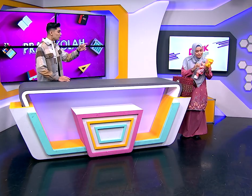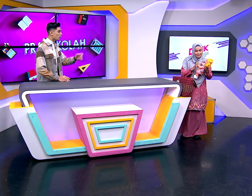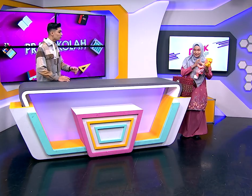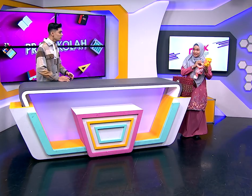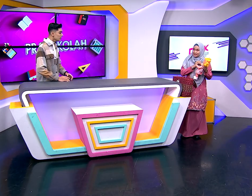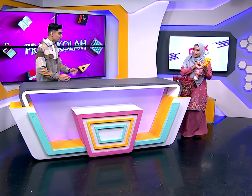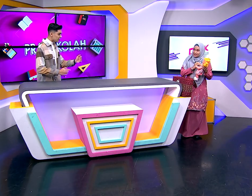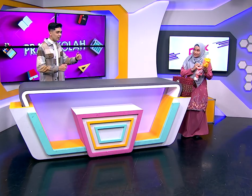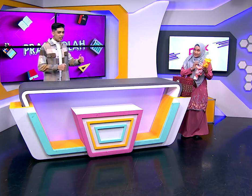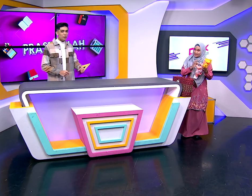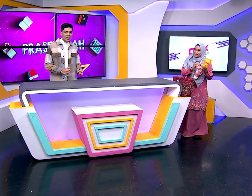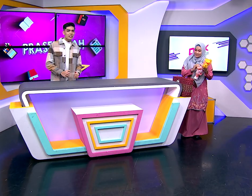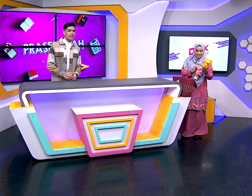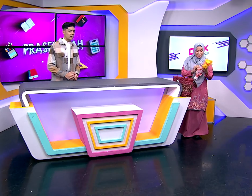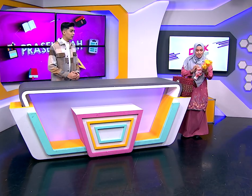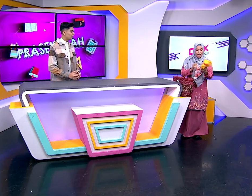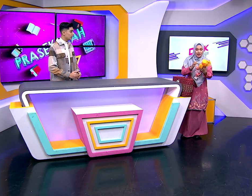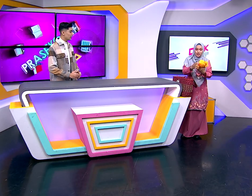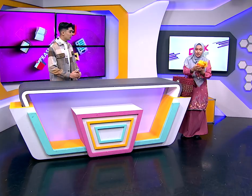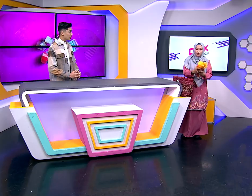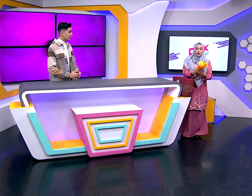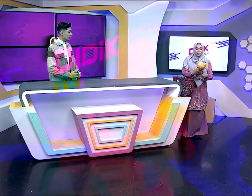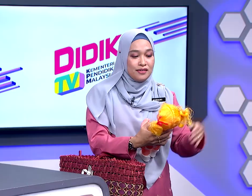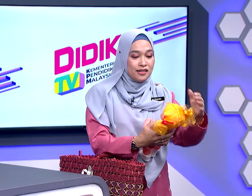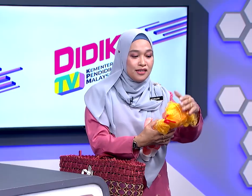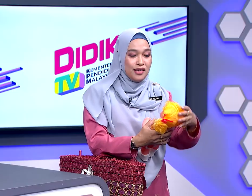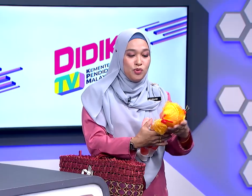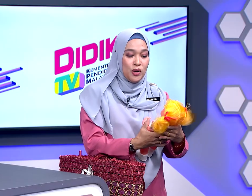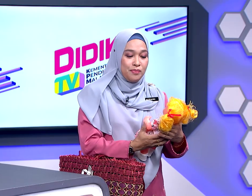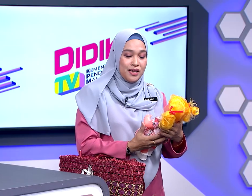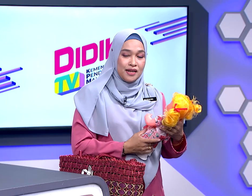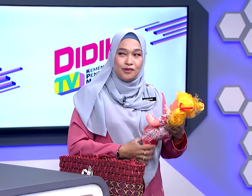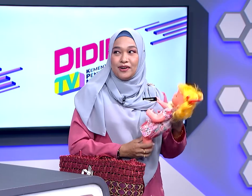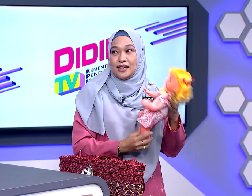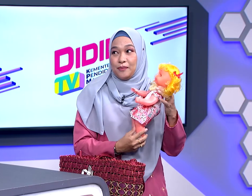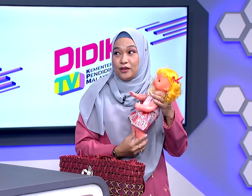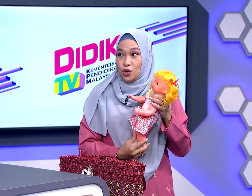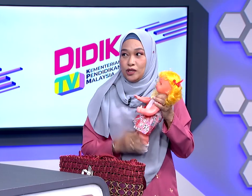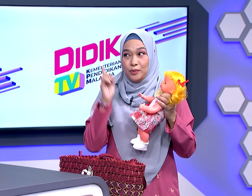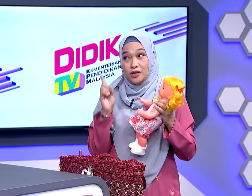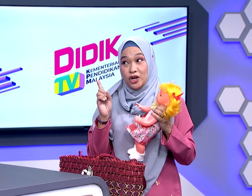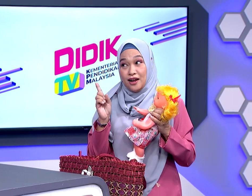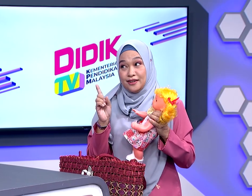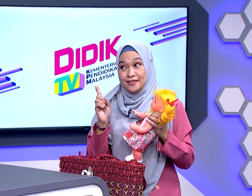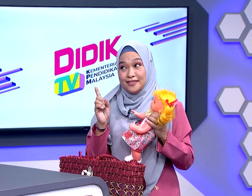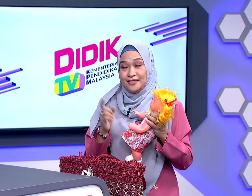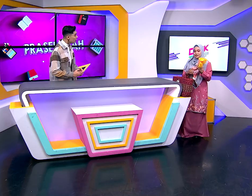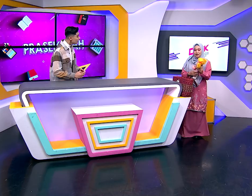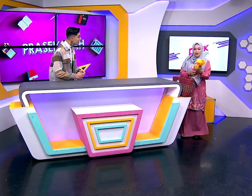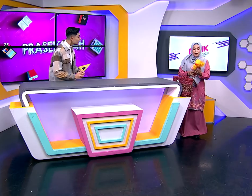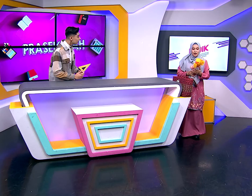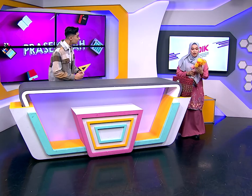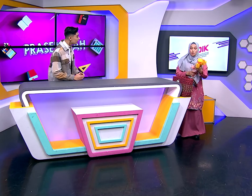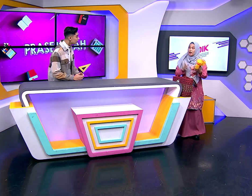itu perempuan punya. Irfan nak lelaki punya ada tak? Ada. Ibu kata, ibu boleh belikan Irfan anak patung tapi dengan syarat. Syaratnya